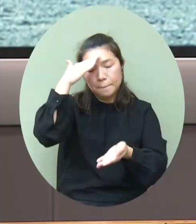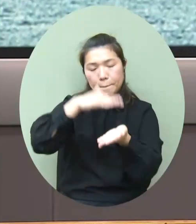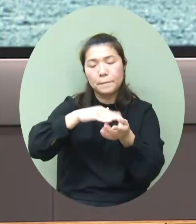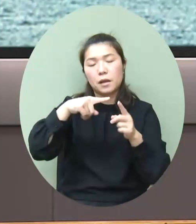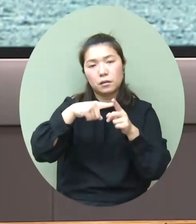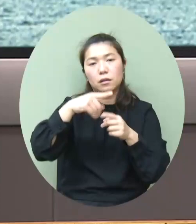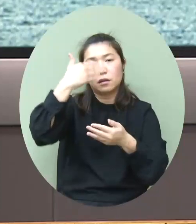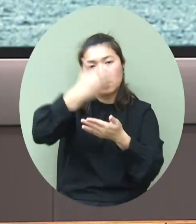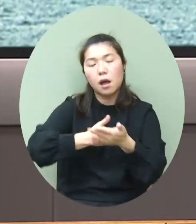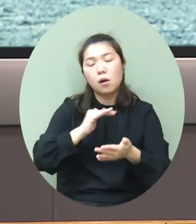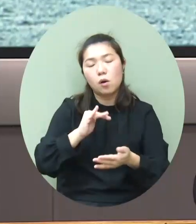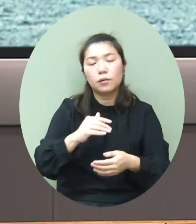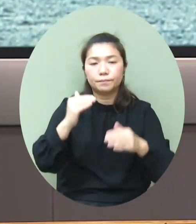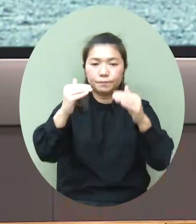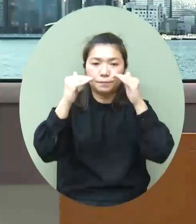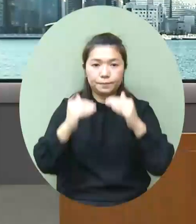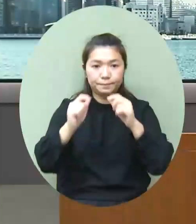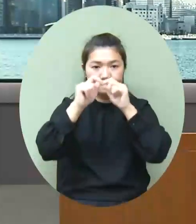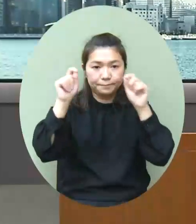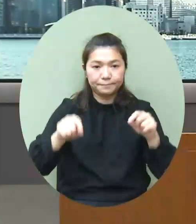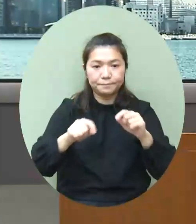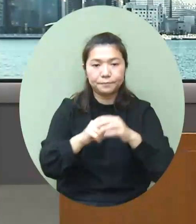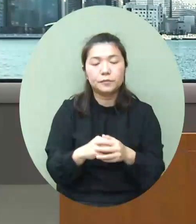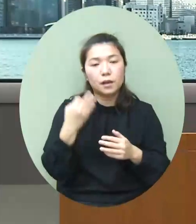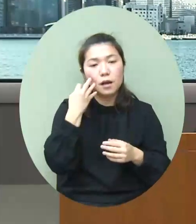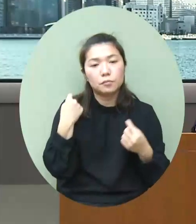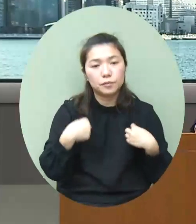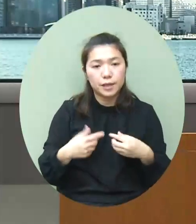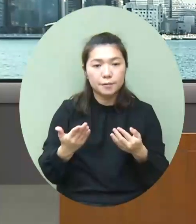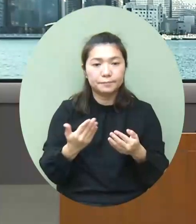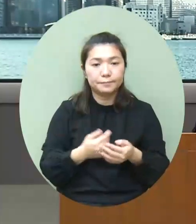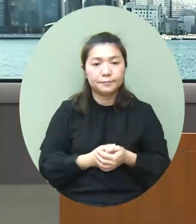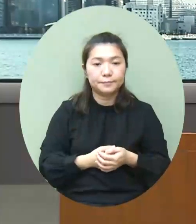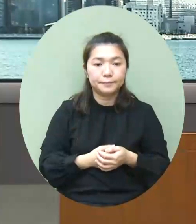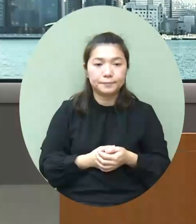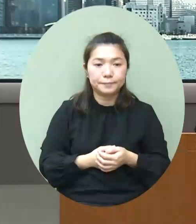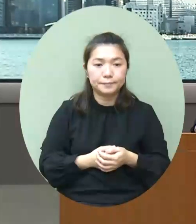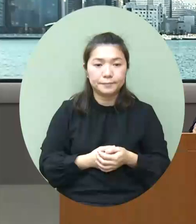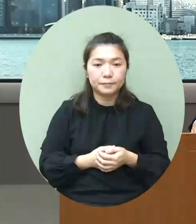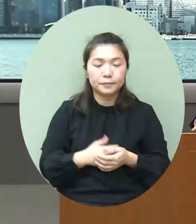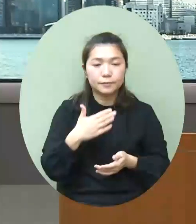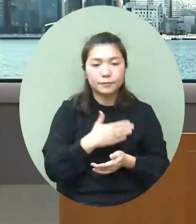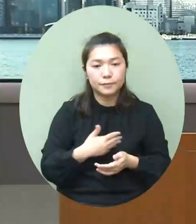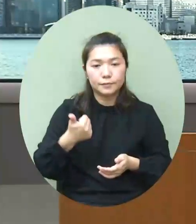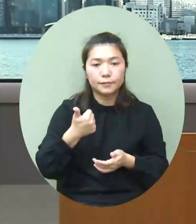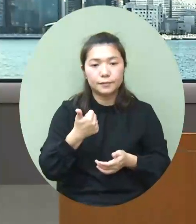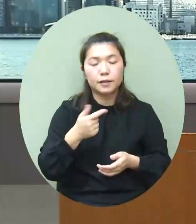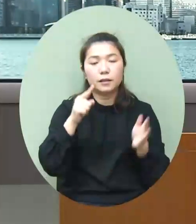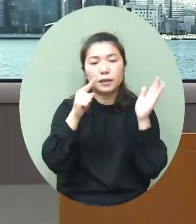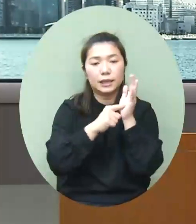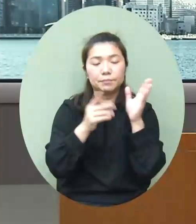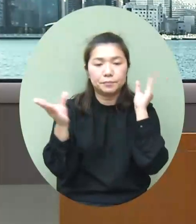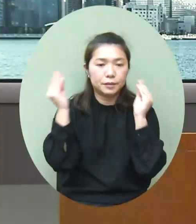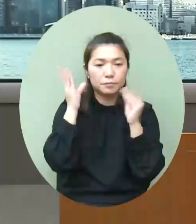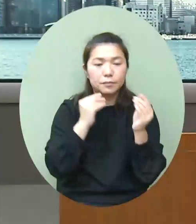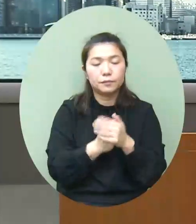让患病的人数减低。下一个问题，后面穿蓝衣的 记者，一共